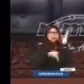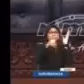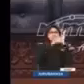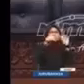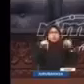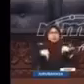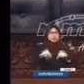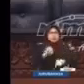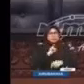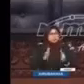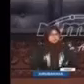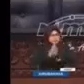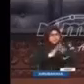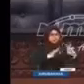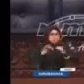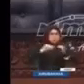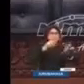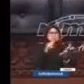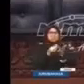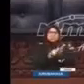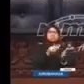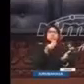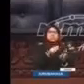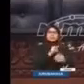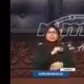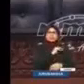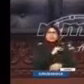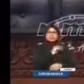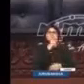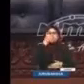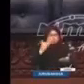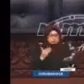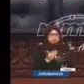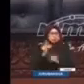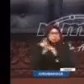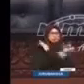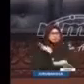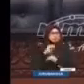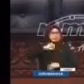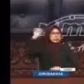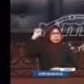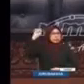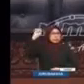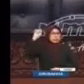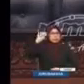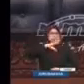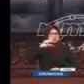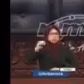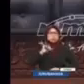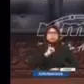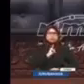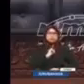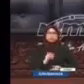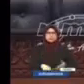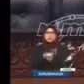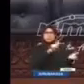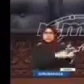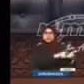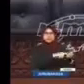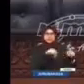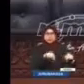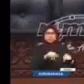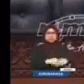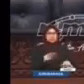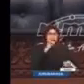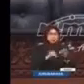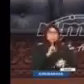ini jadi saya minta penjelasan daripada Menteri Keuangan karena ini melibatkan hak negeri Saba dan di sini juga saya ingin repotkan data yang